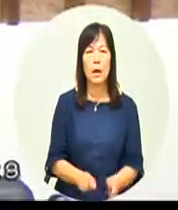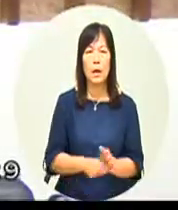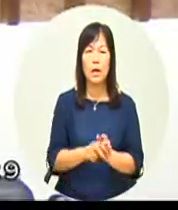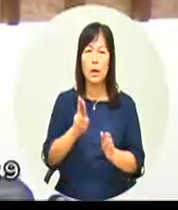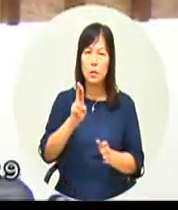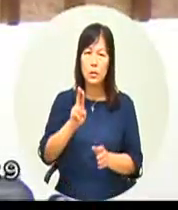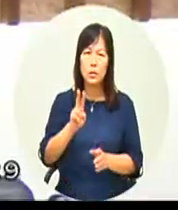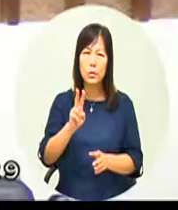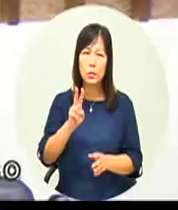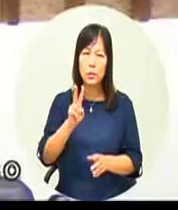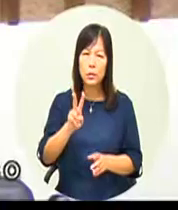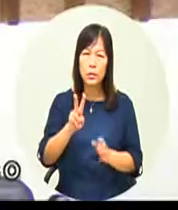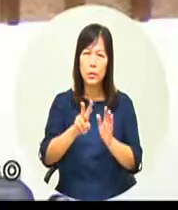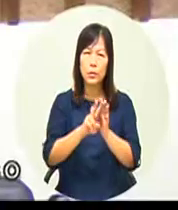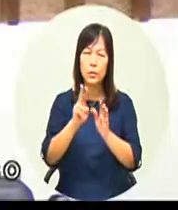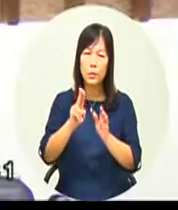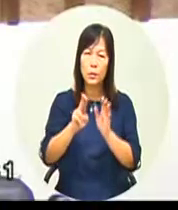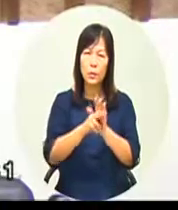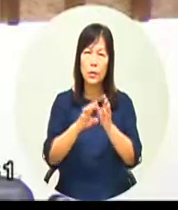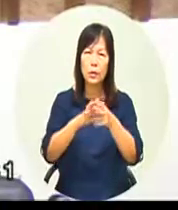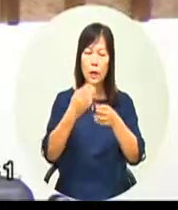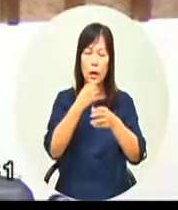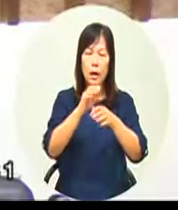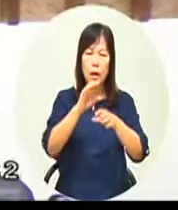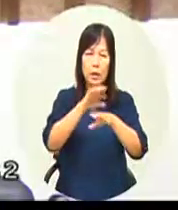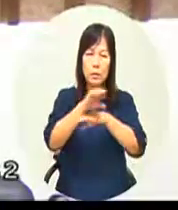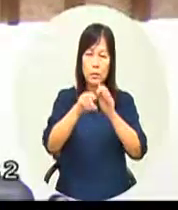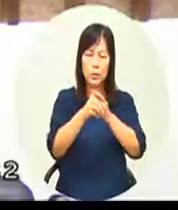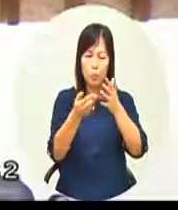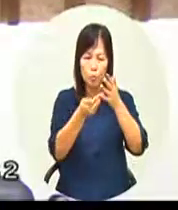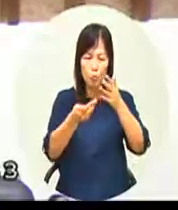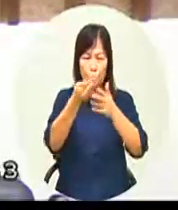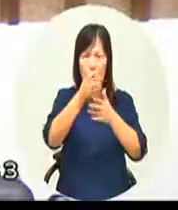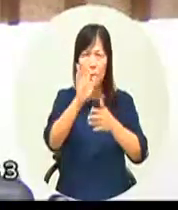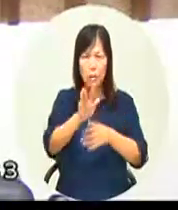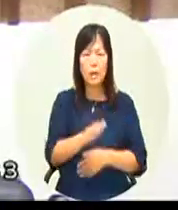就是这个汽车版的升级 U-car 的升级、哦、